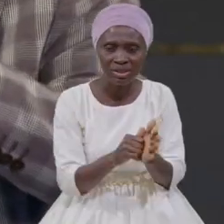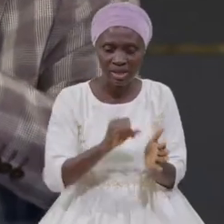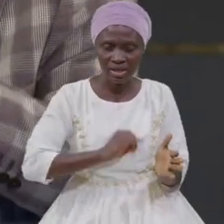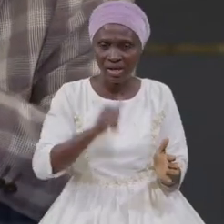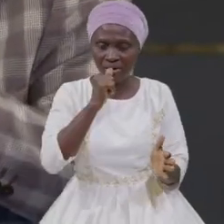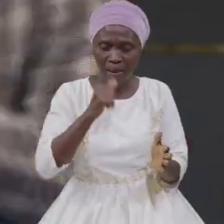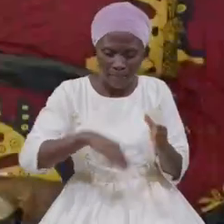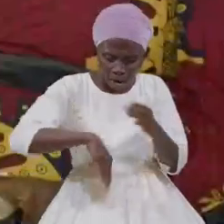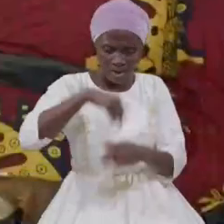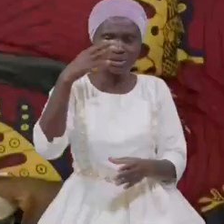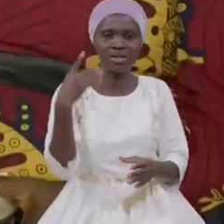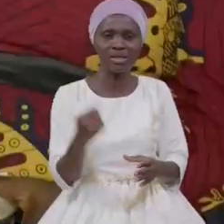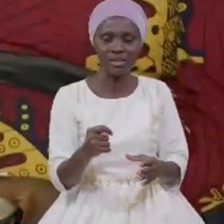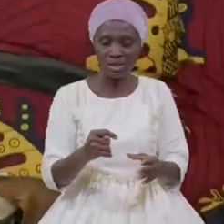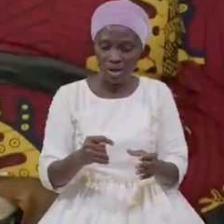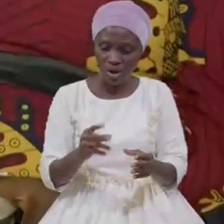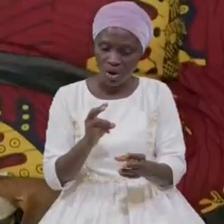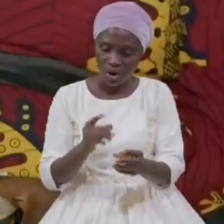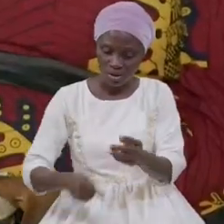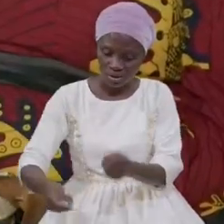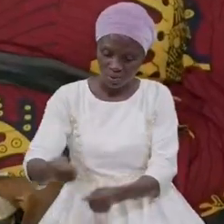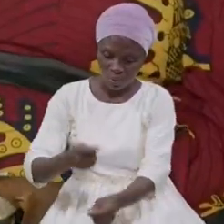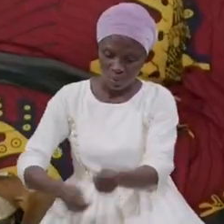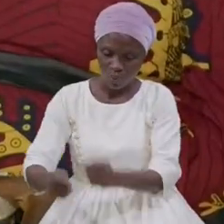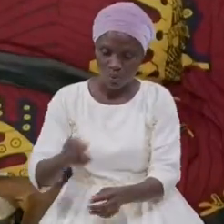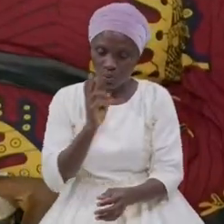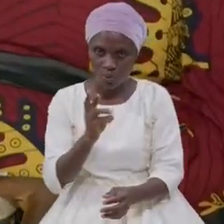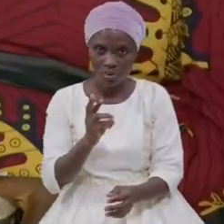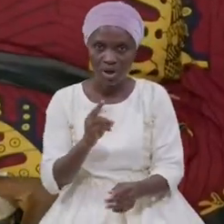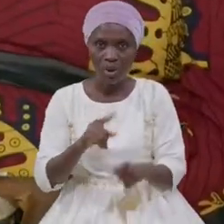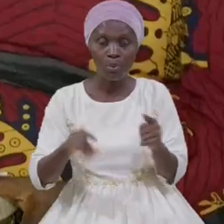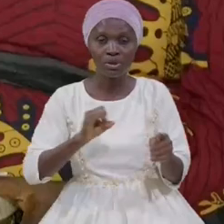sauvé. C'est ce que Christ fait.